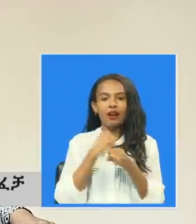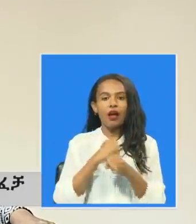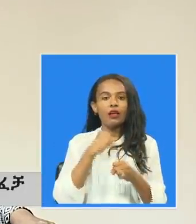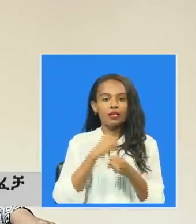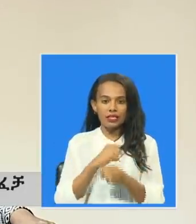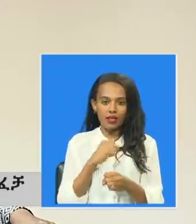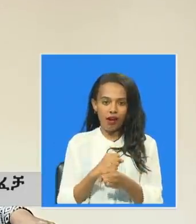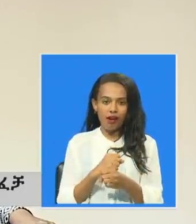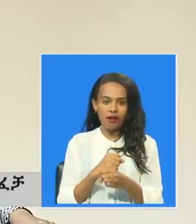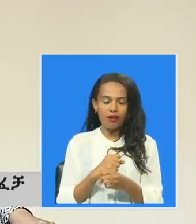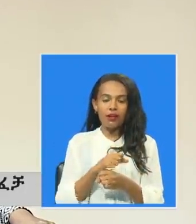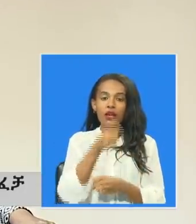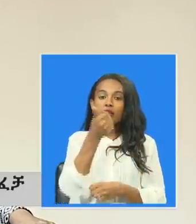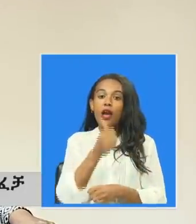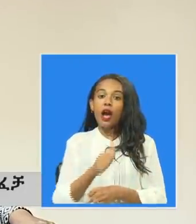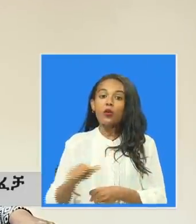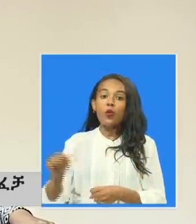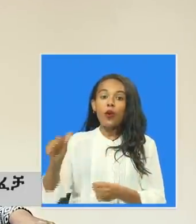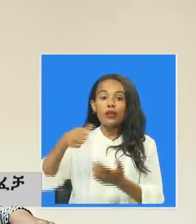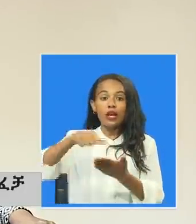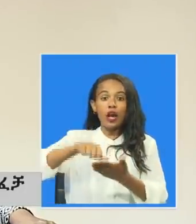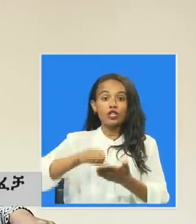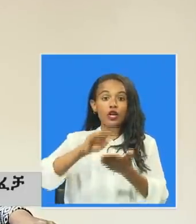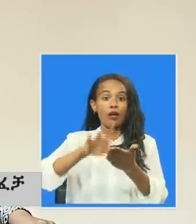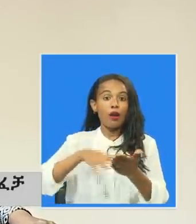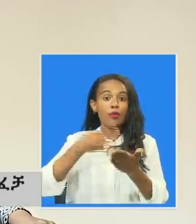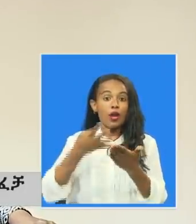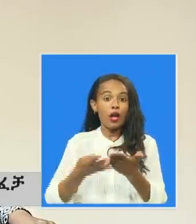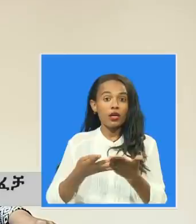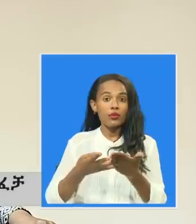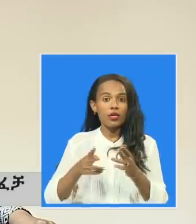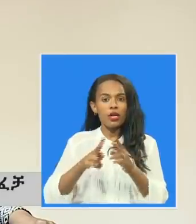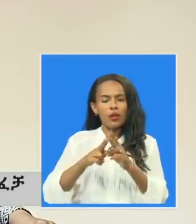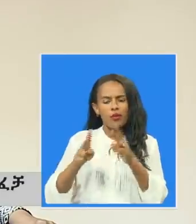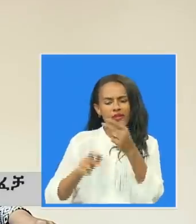ይሰራል። የአረንጓዴ አሻራ መርሃ ግብር እጅግ